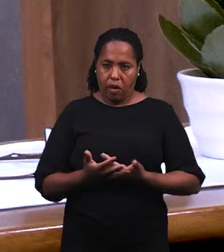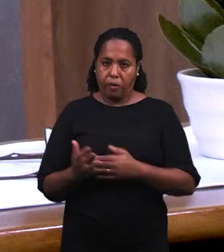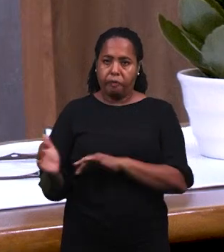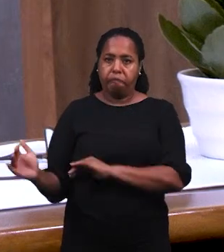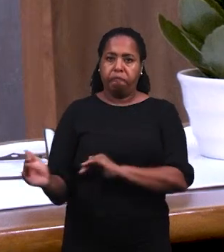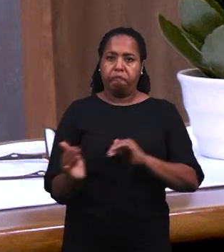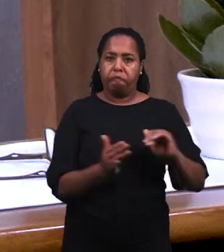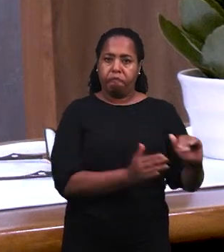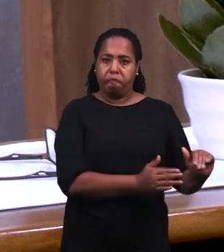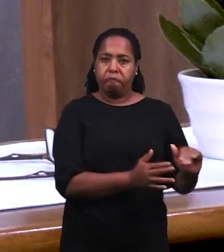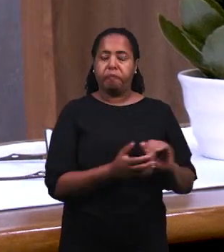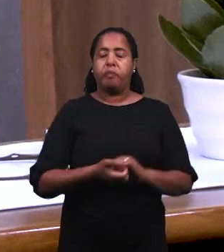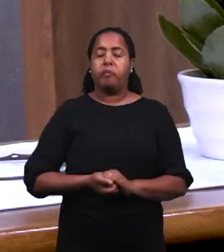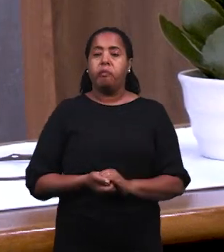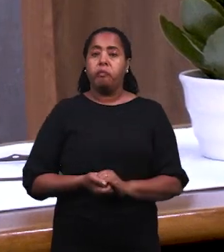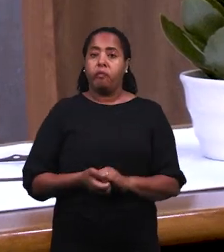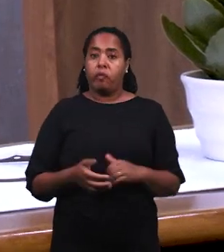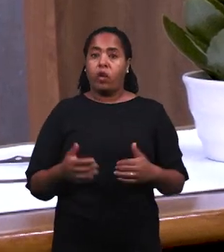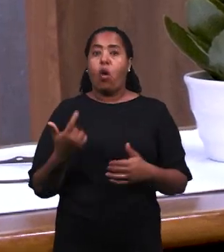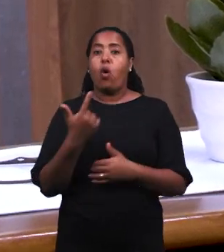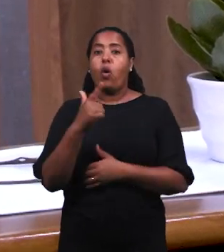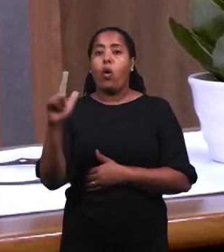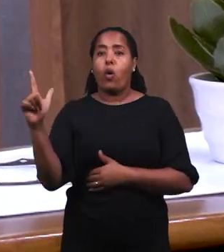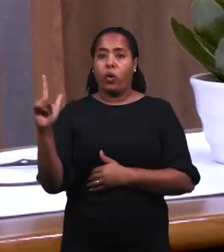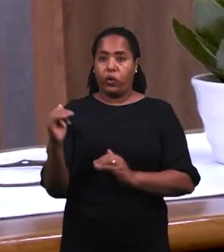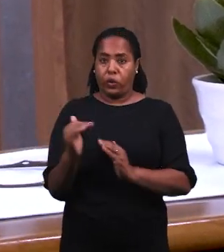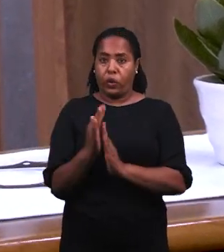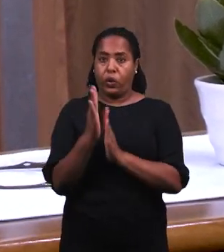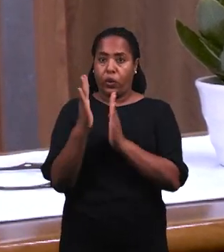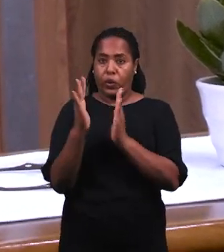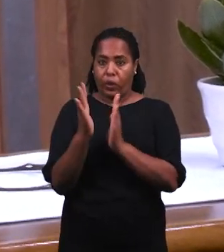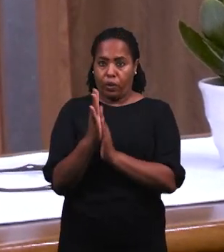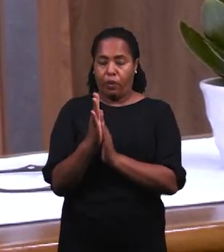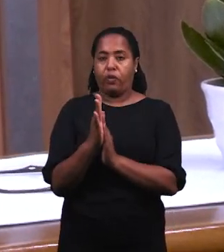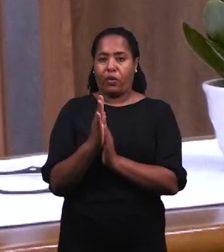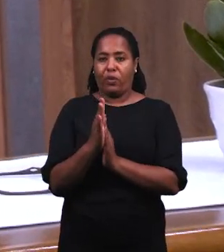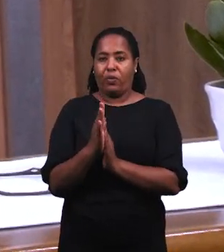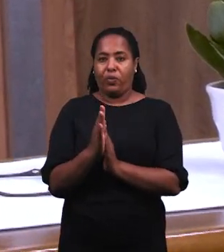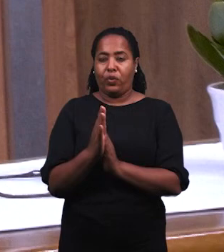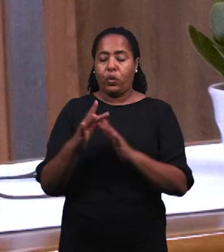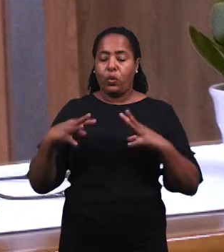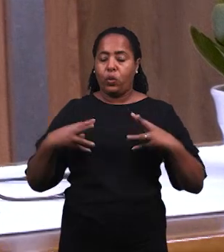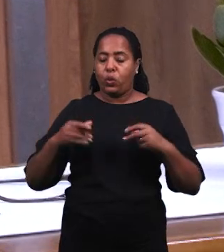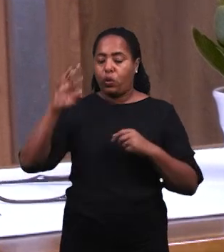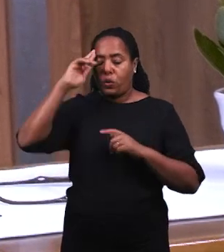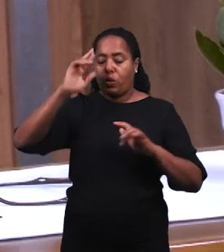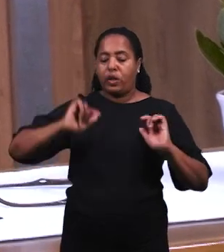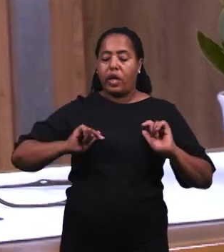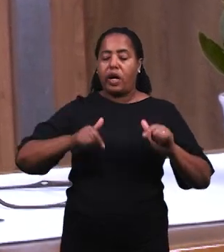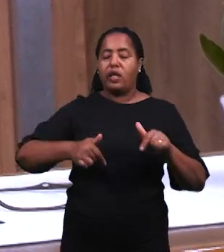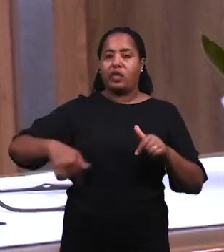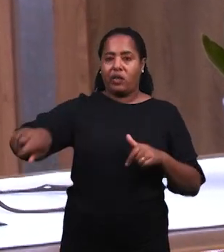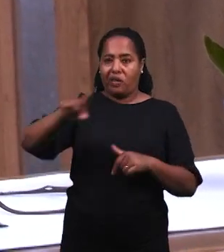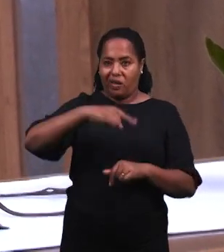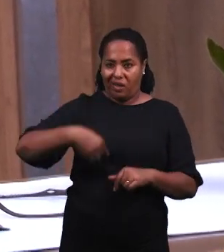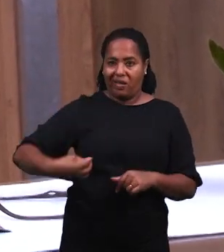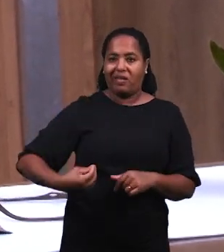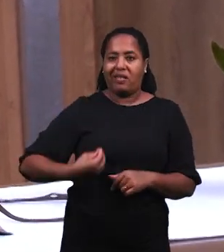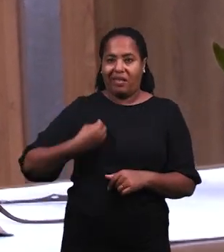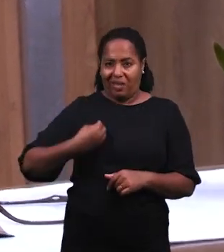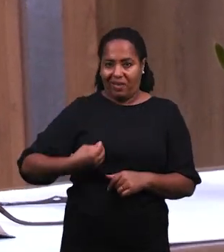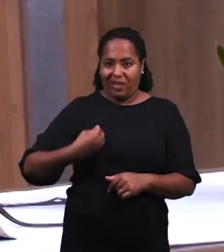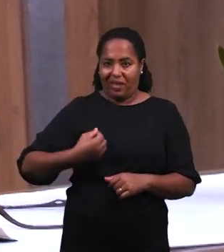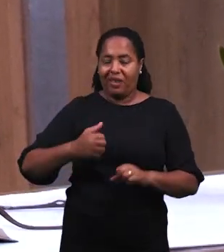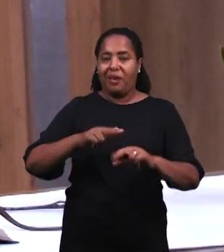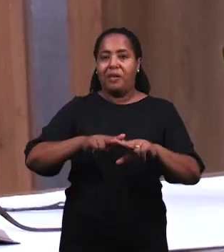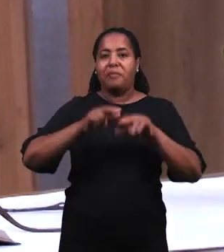этой сестры. Сейчас мы споем еще один гимн Господу за все, что Бог совершает